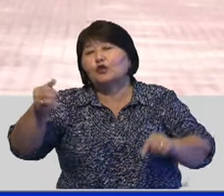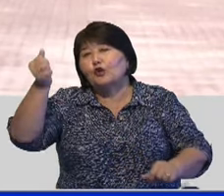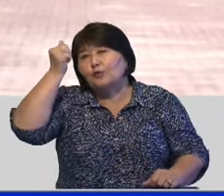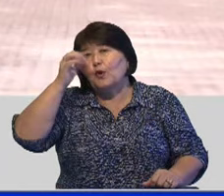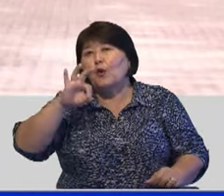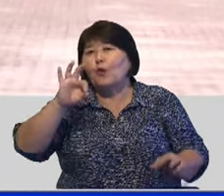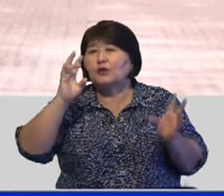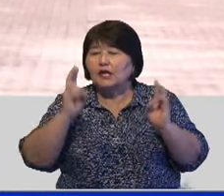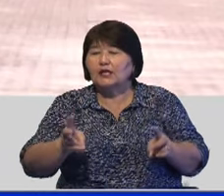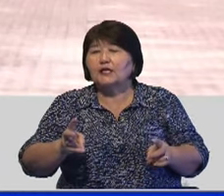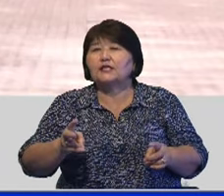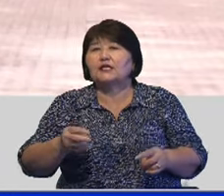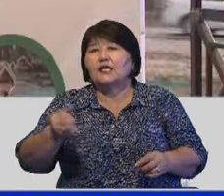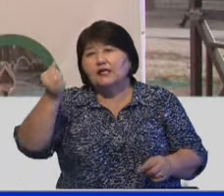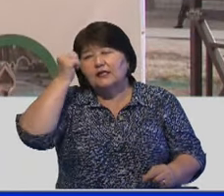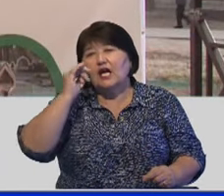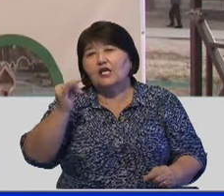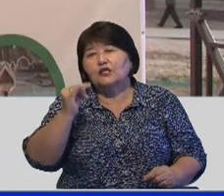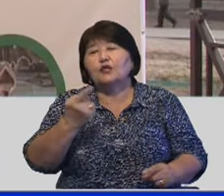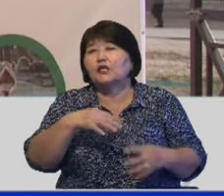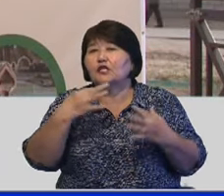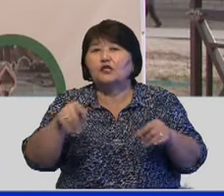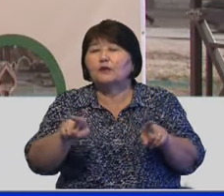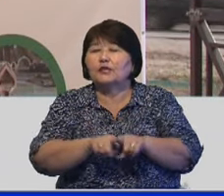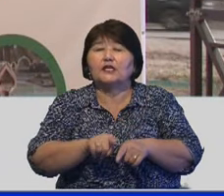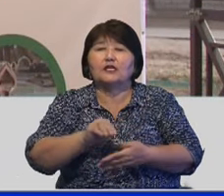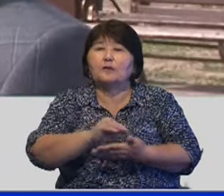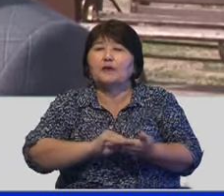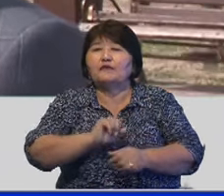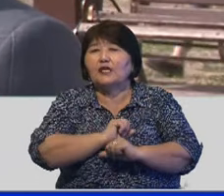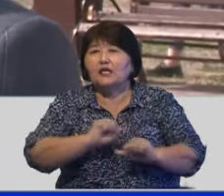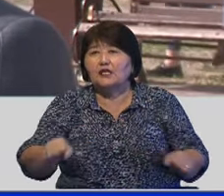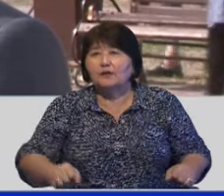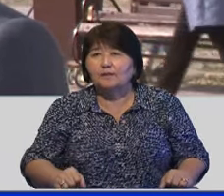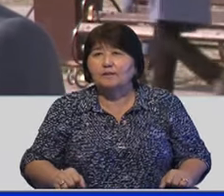помнили о трагических страницах нашей истории и не допустили их повторения.